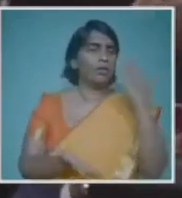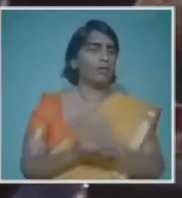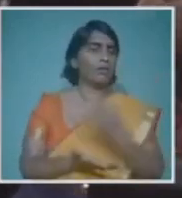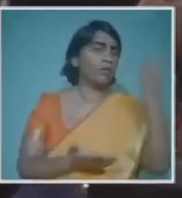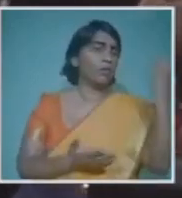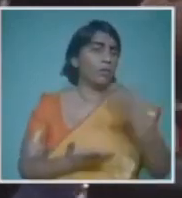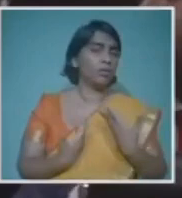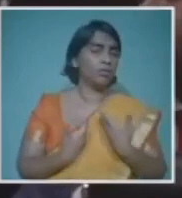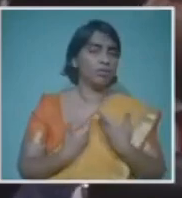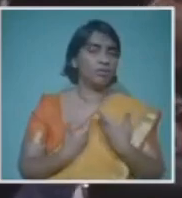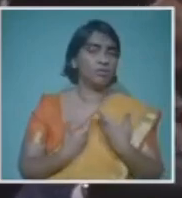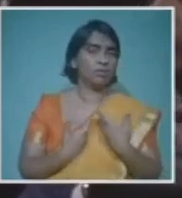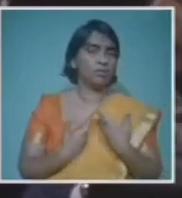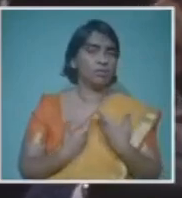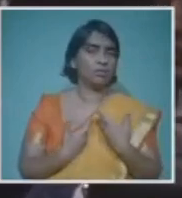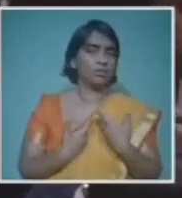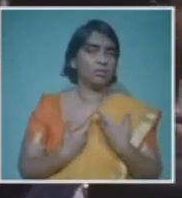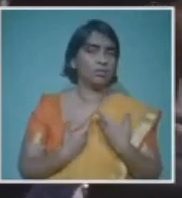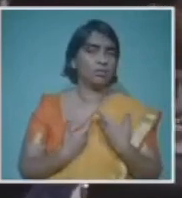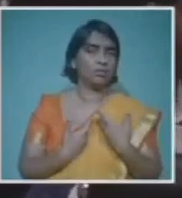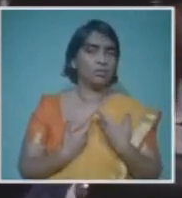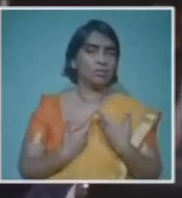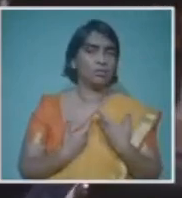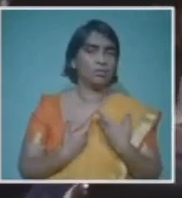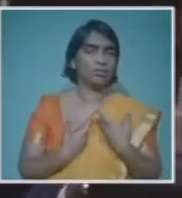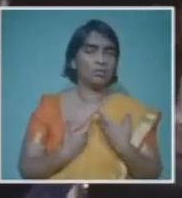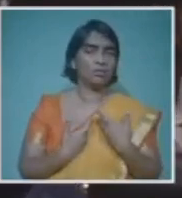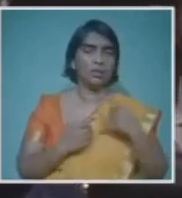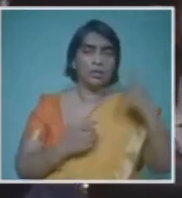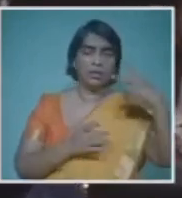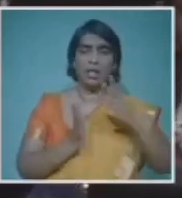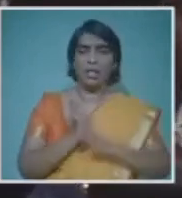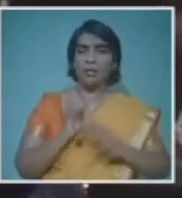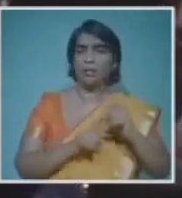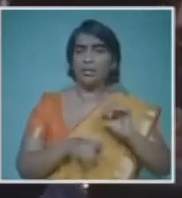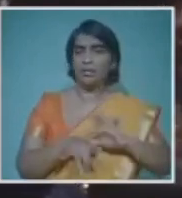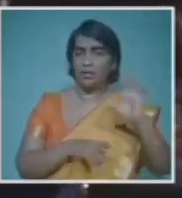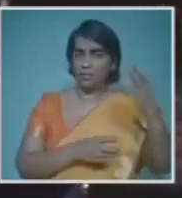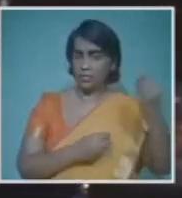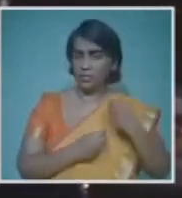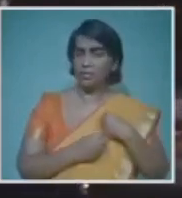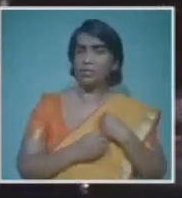කරන්නේ. අපි තව විනාඩි 5ක් ගන්නවා නියෝජ්‍ය ඇමතිතුමාගේ. හොඳයි බොහොමයි සතුටු.